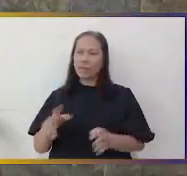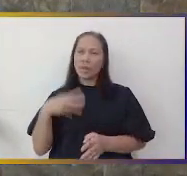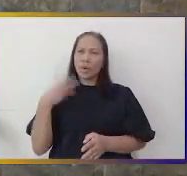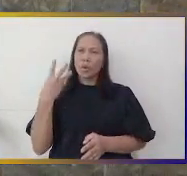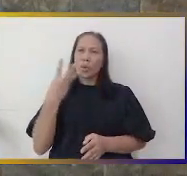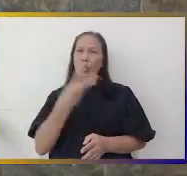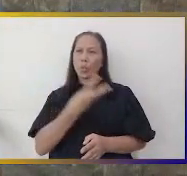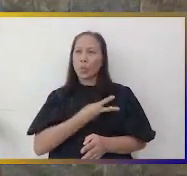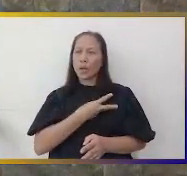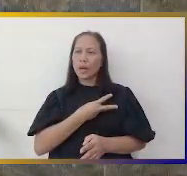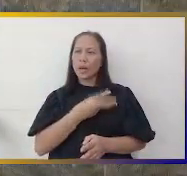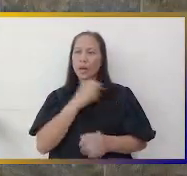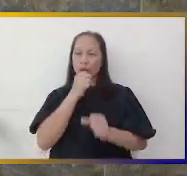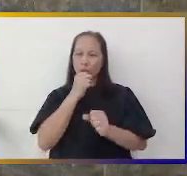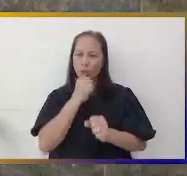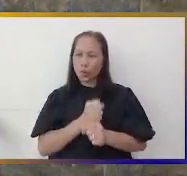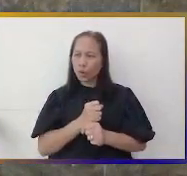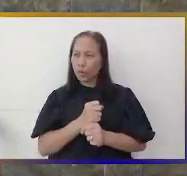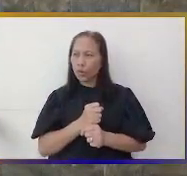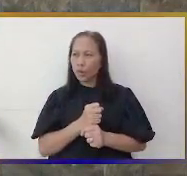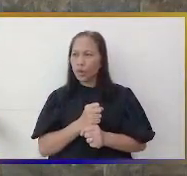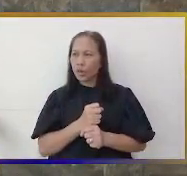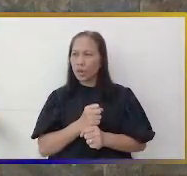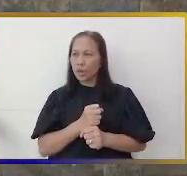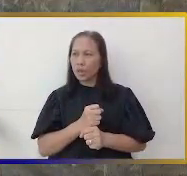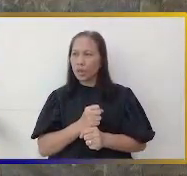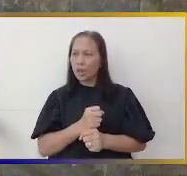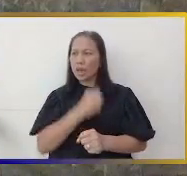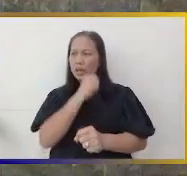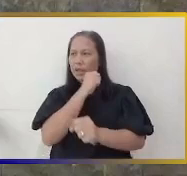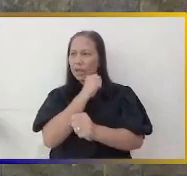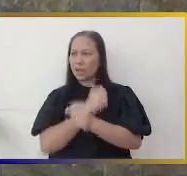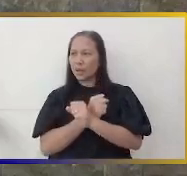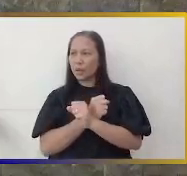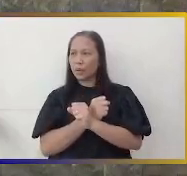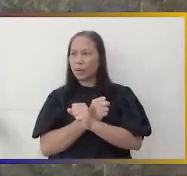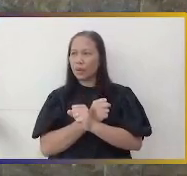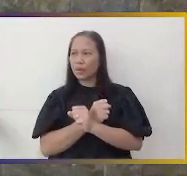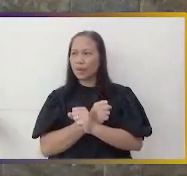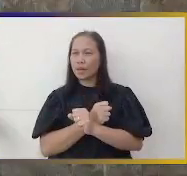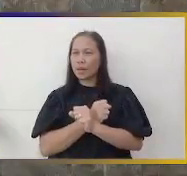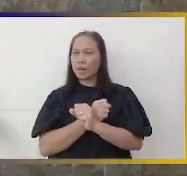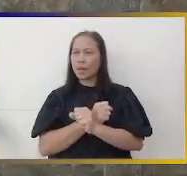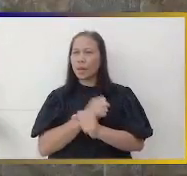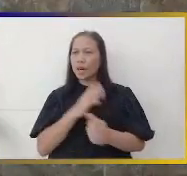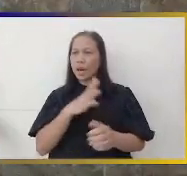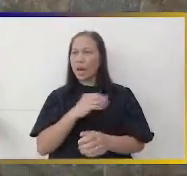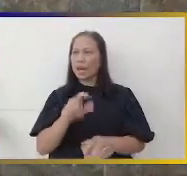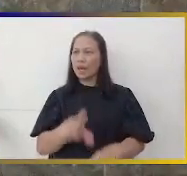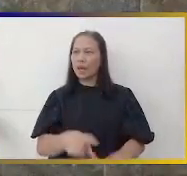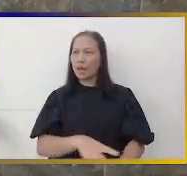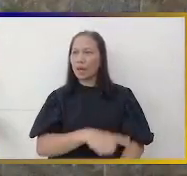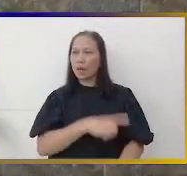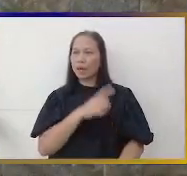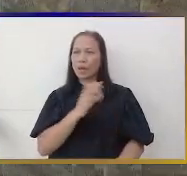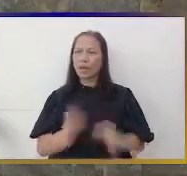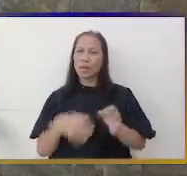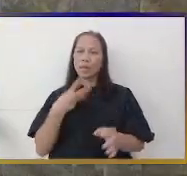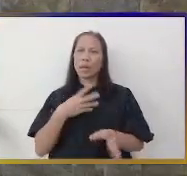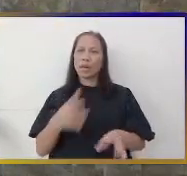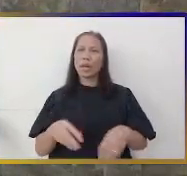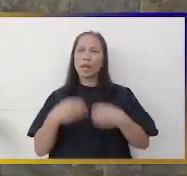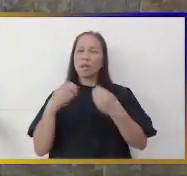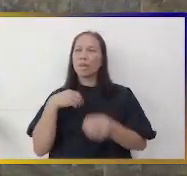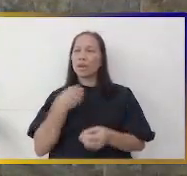security and kung paano ito magtatagal we are putting it breen when we give our tights in